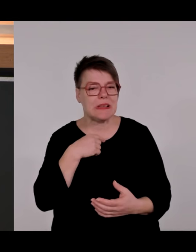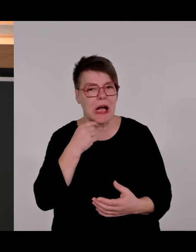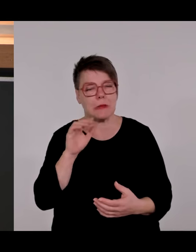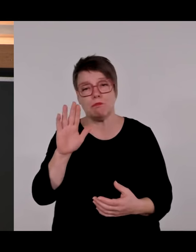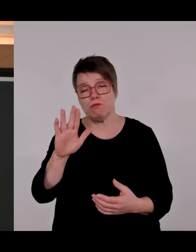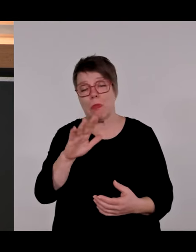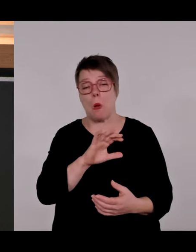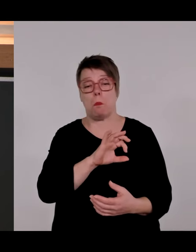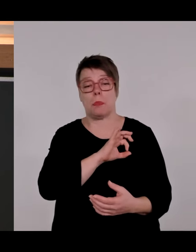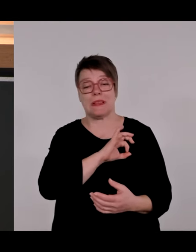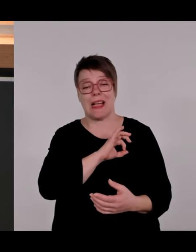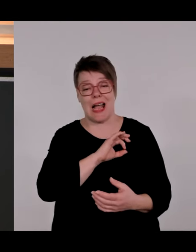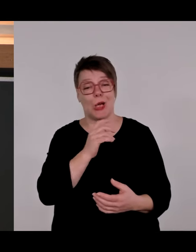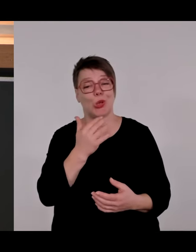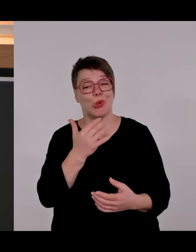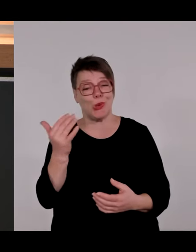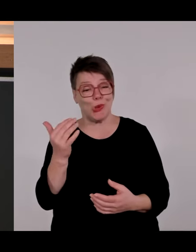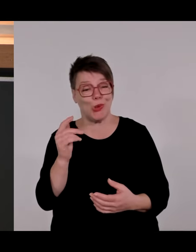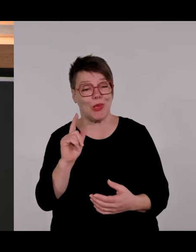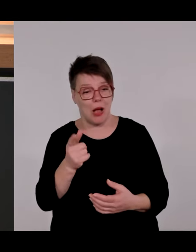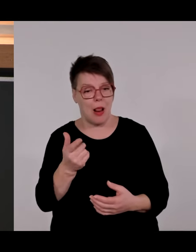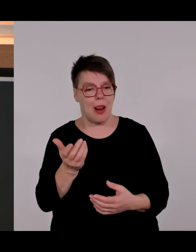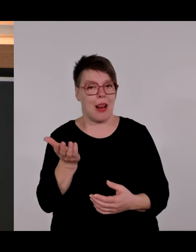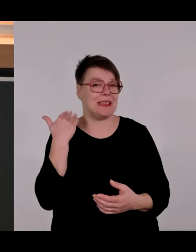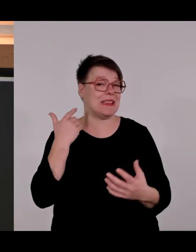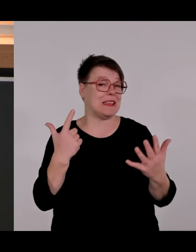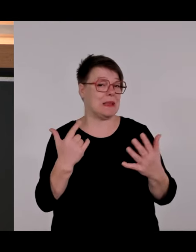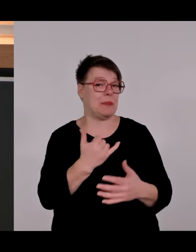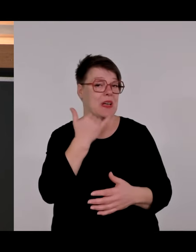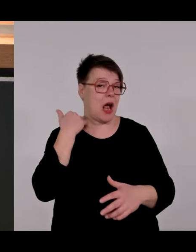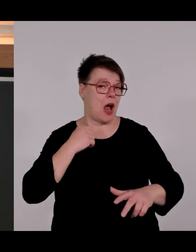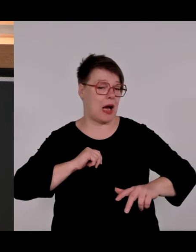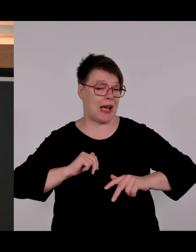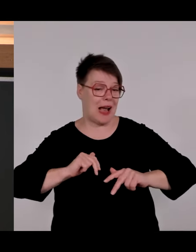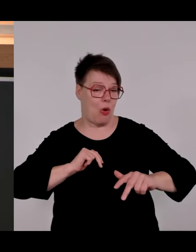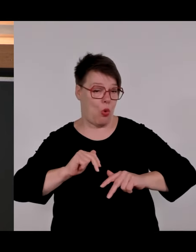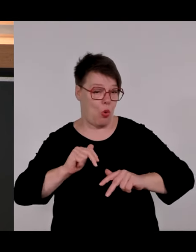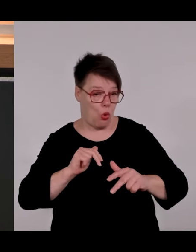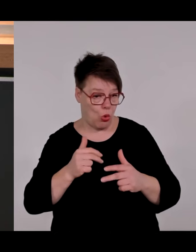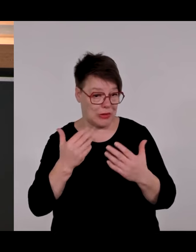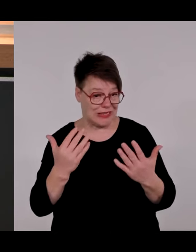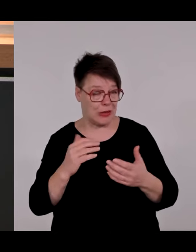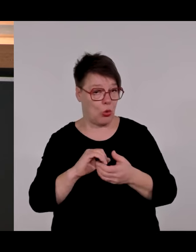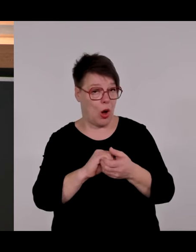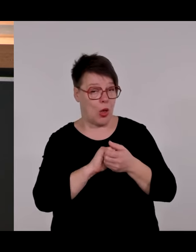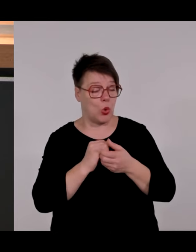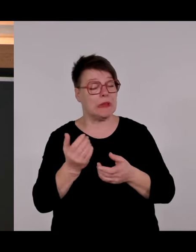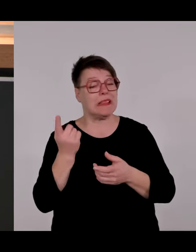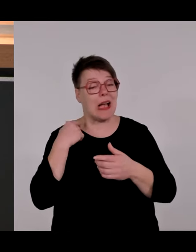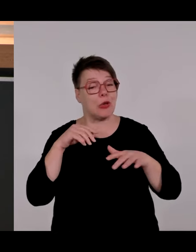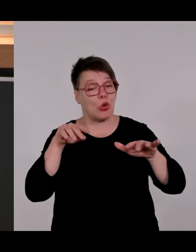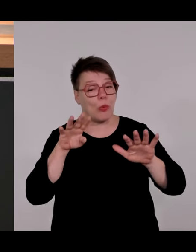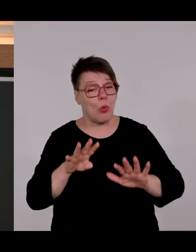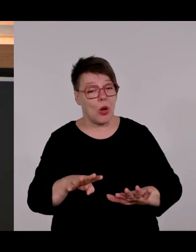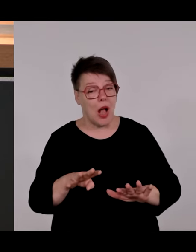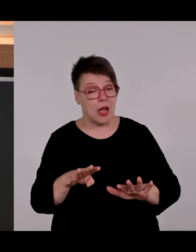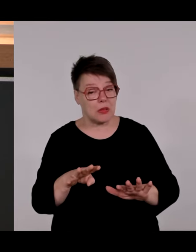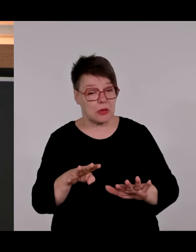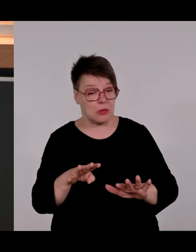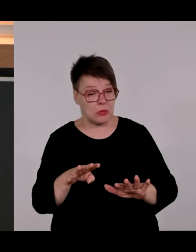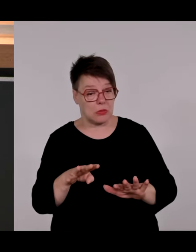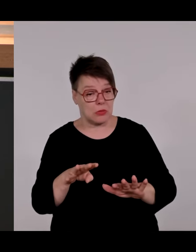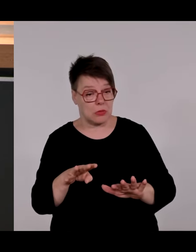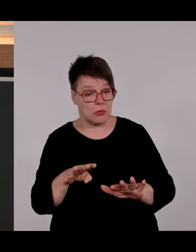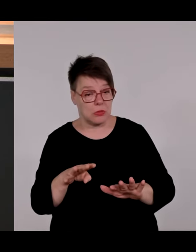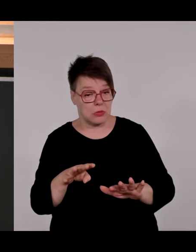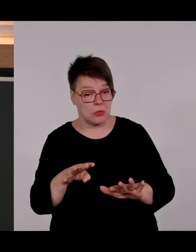Diese Koalition erst seit 9 Monaten, Herr Schrader. Und ich glaube, wir haben gemeinsam mehr auf den Weg gebracht als die Vorgängerregierung, meine Damen und Herren, bereits